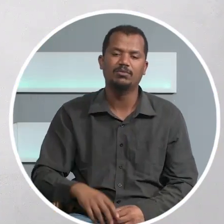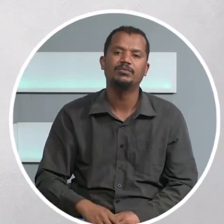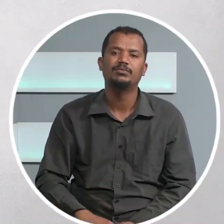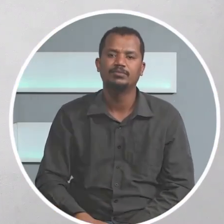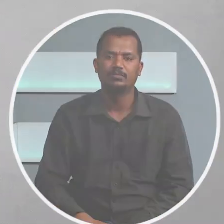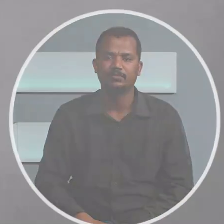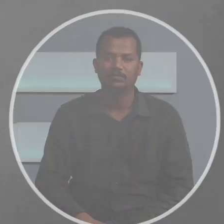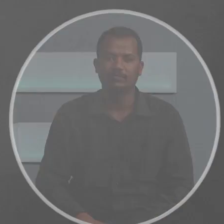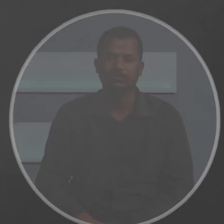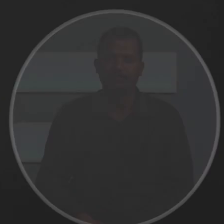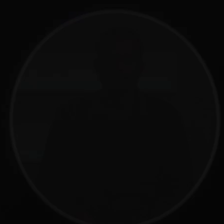ሁሌ ዳኩ